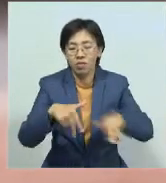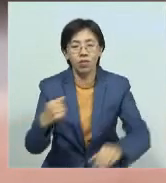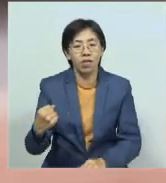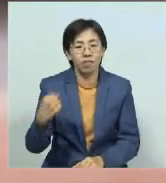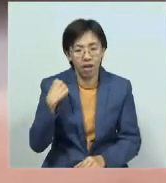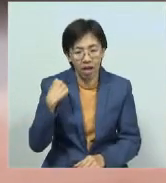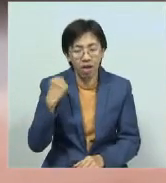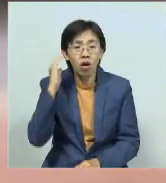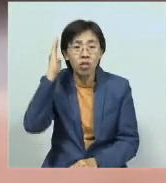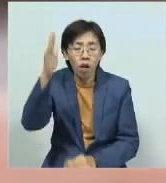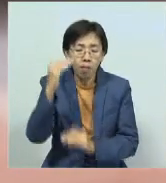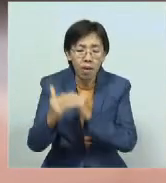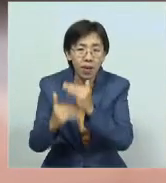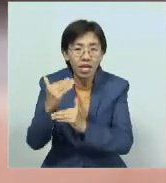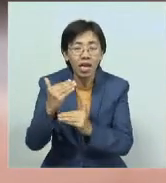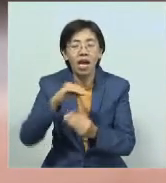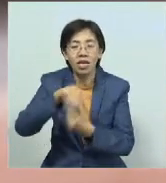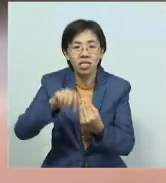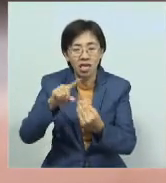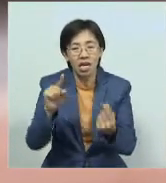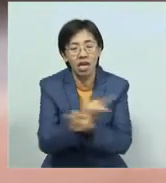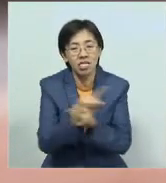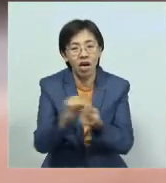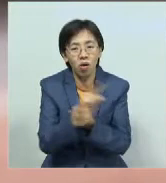ยเพื่อที่จะก้าวเข้าสู่ยุคเศรษฐกิจและก็สังคมดิจิ